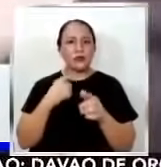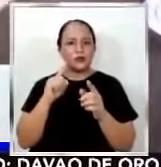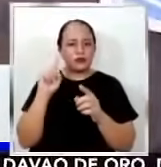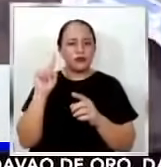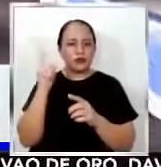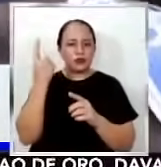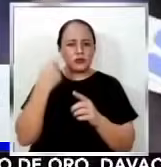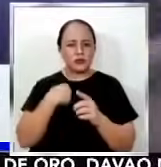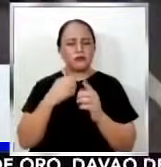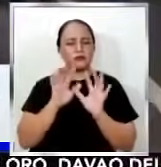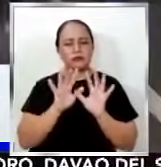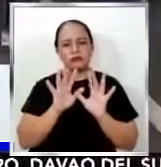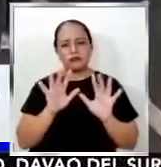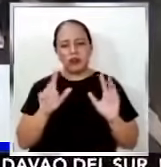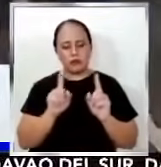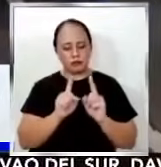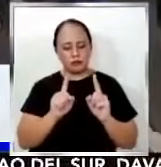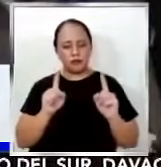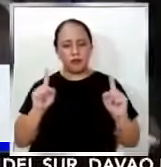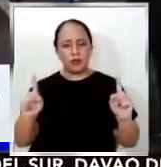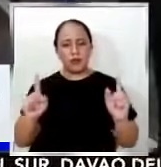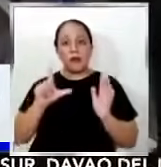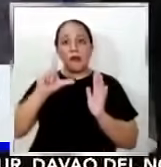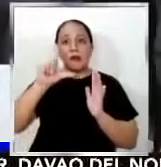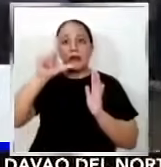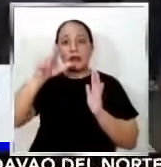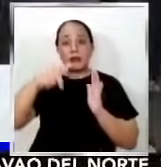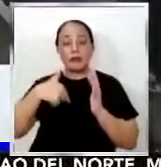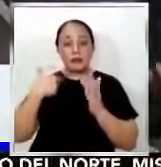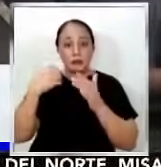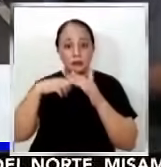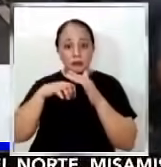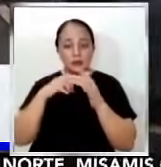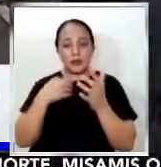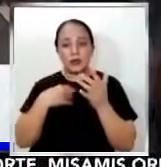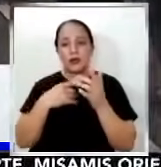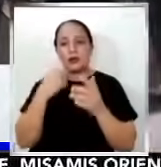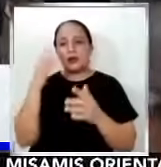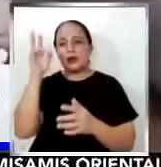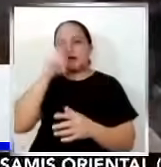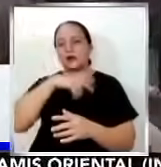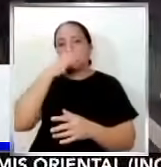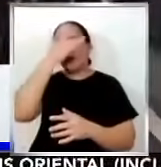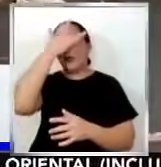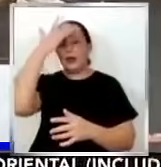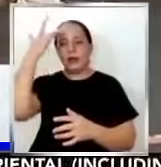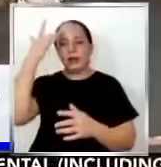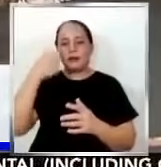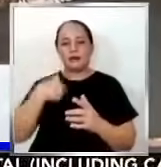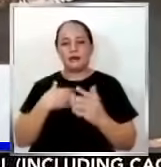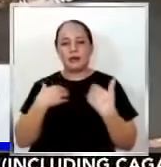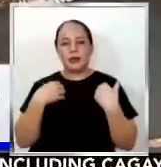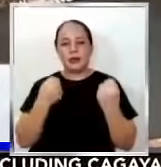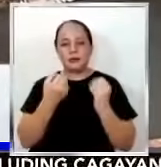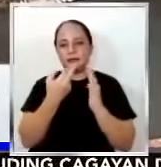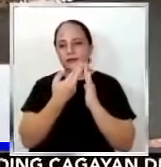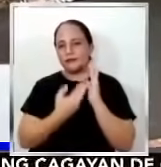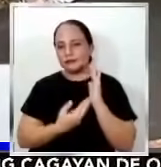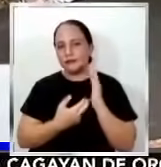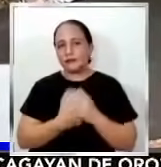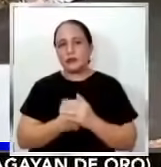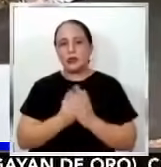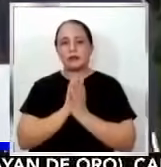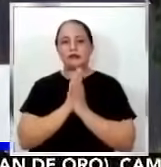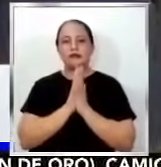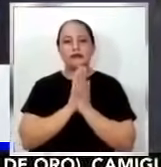at may distansya. Pero nang dumaan na ang dalawa, nakalimutan na ang pagsunod sa health protocols. Nagsiksika naman sila sa